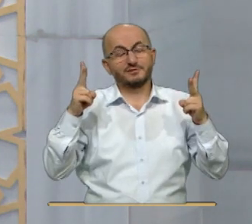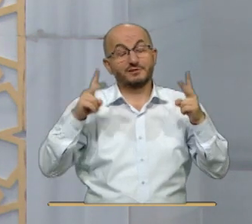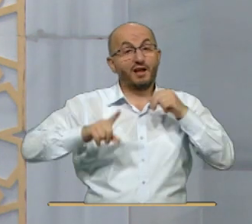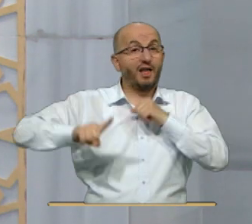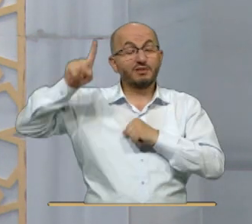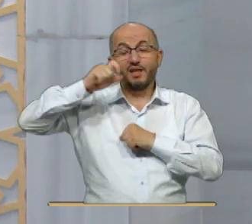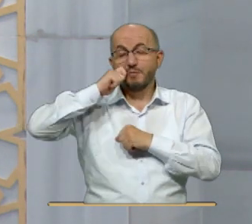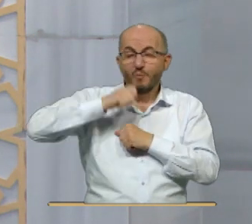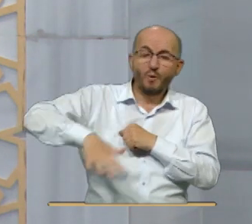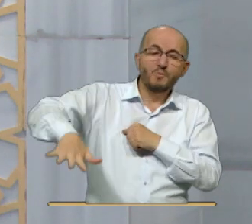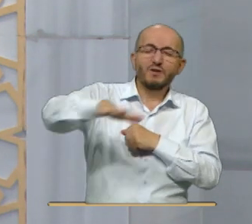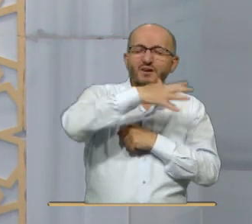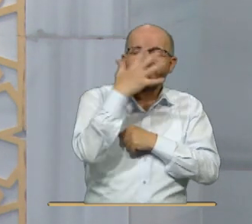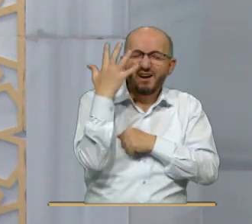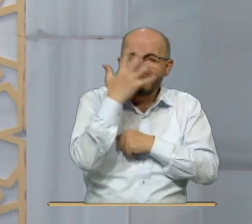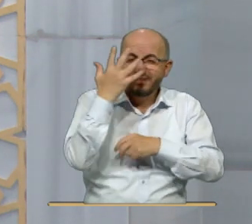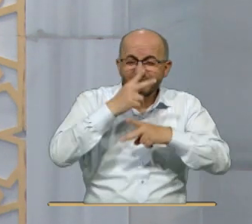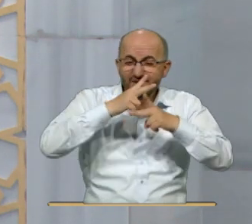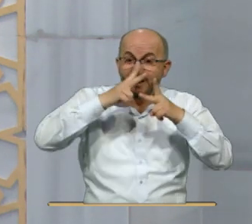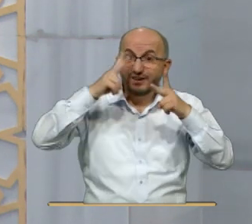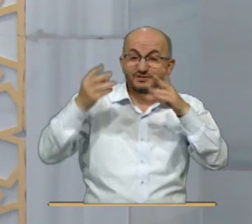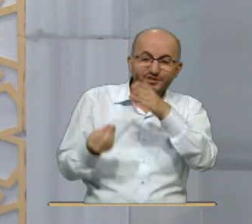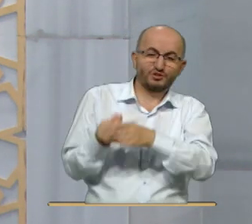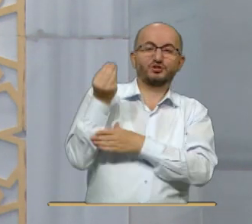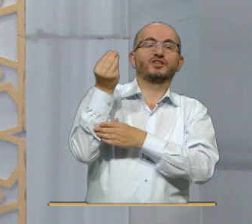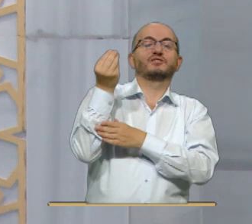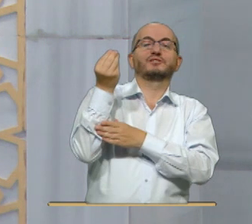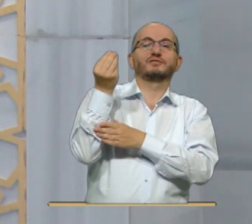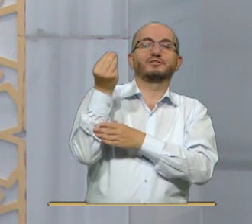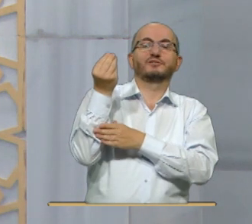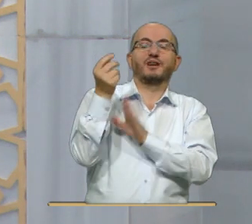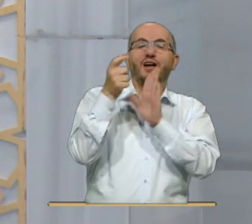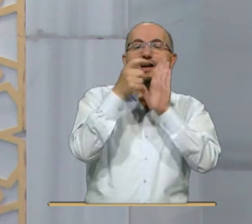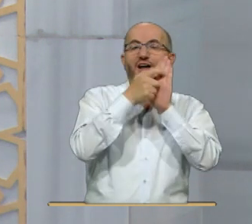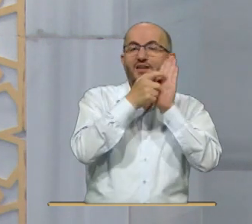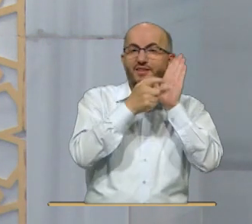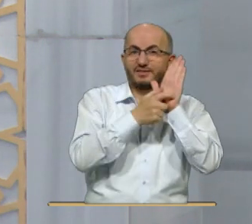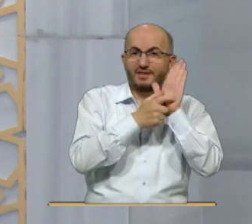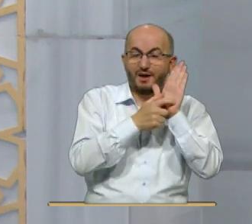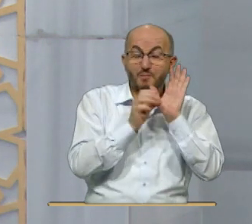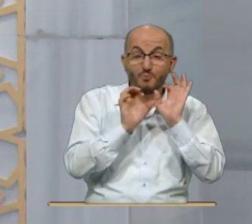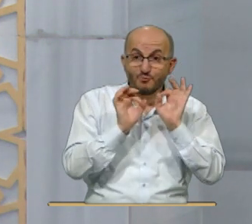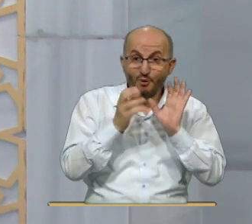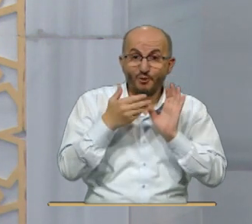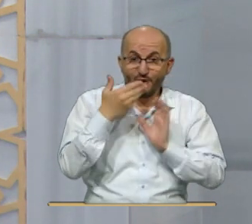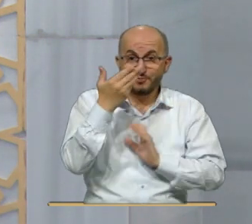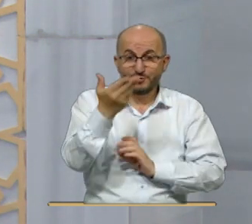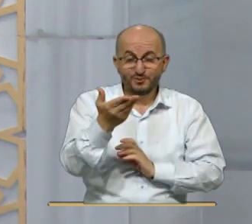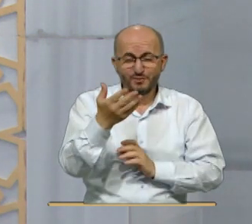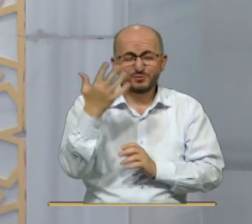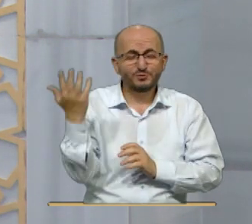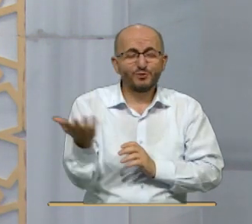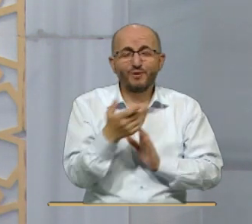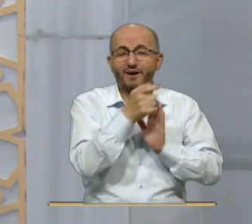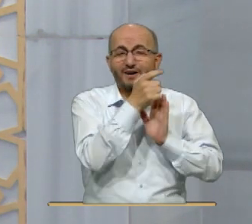Allah müminleri karanlıklardan aydınlığa çıkarır. Ayette böyle buyuruluyor, birçok